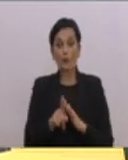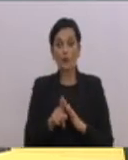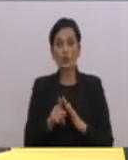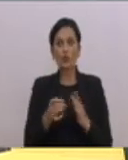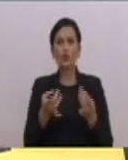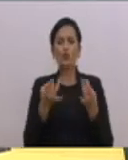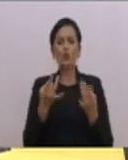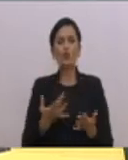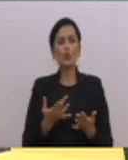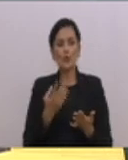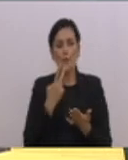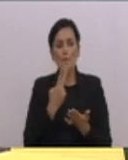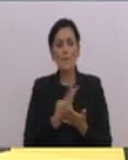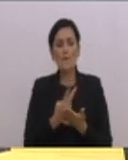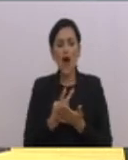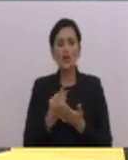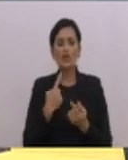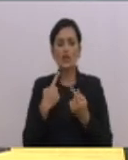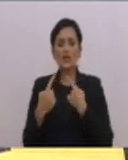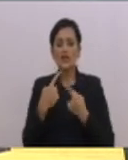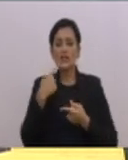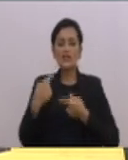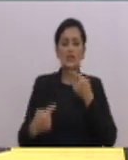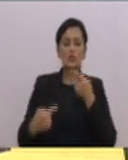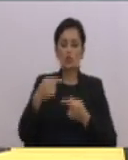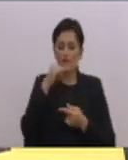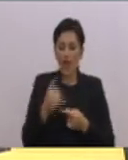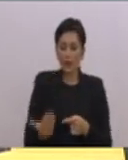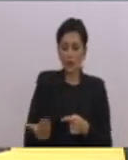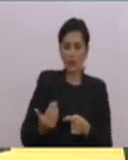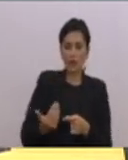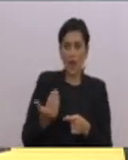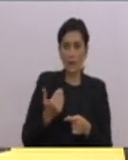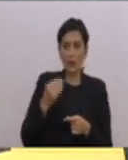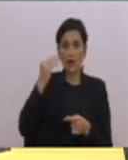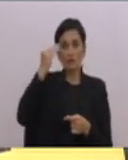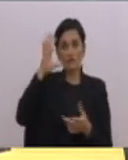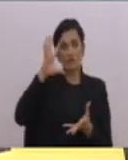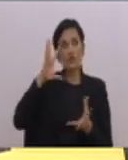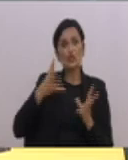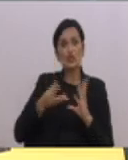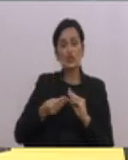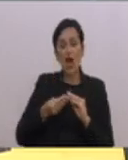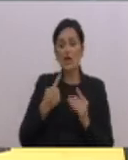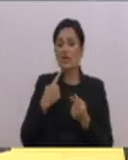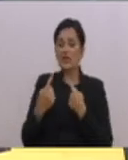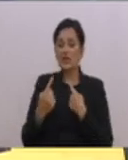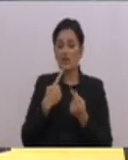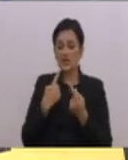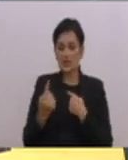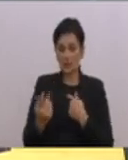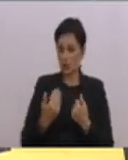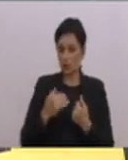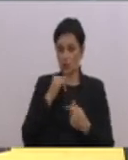უბრალოდ იმის მაჩვენებელია, რომ დისკუსიაში ვერ შემოდიხართ. შინაარსობრივ დისკუსიაში. და ძალიან სამწუხაროა, რომ